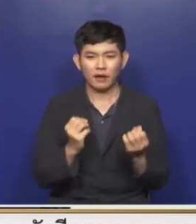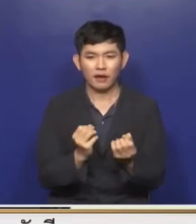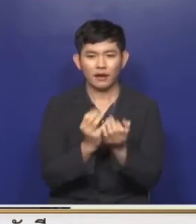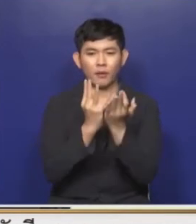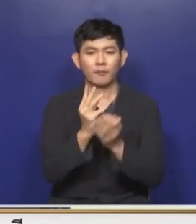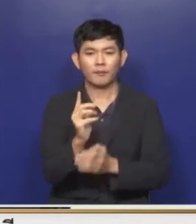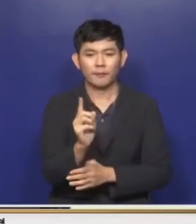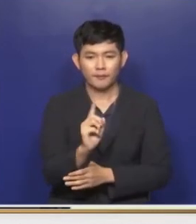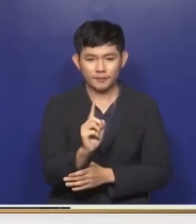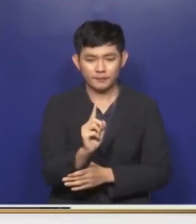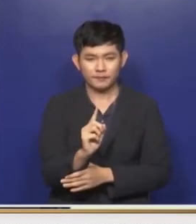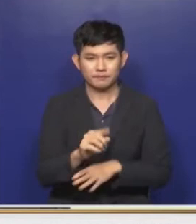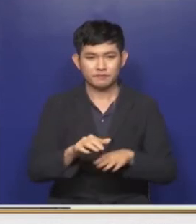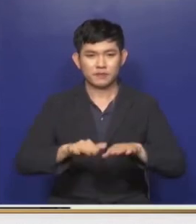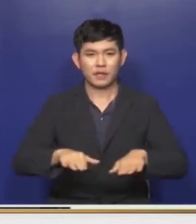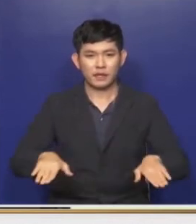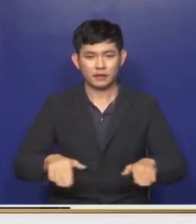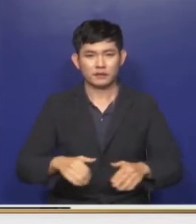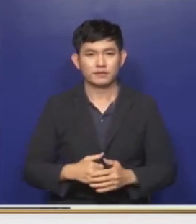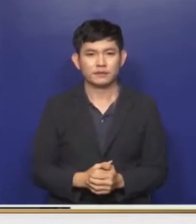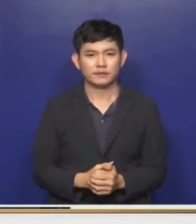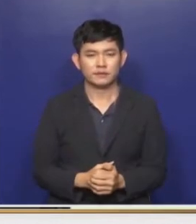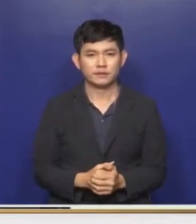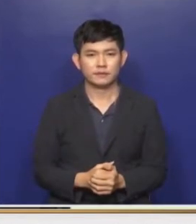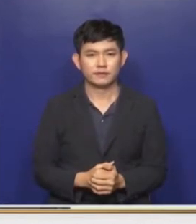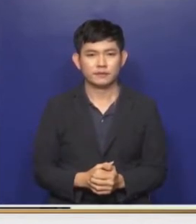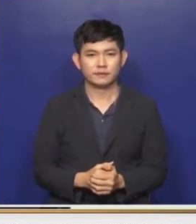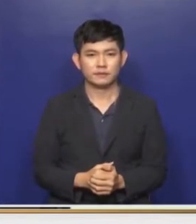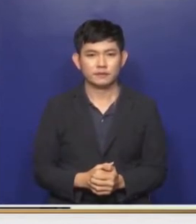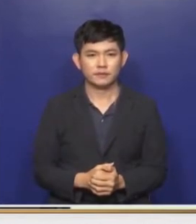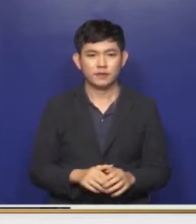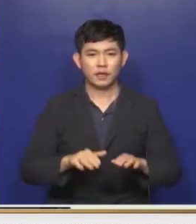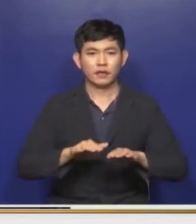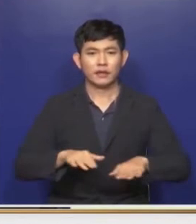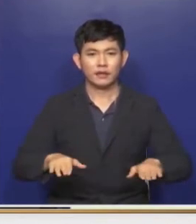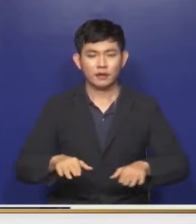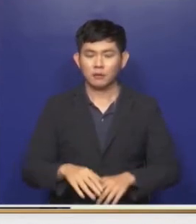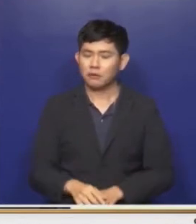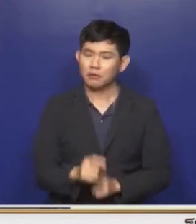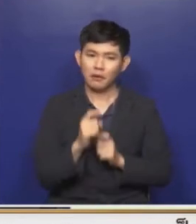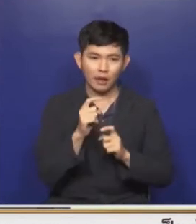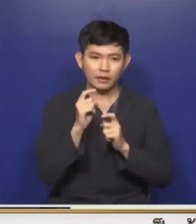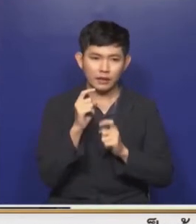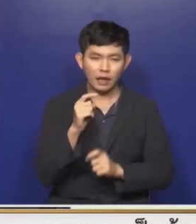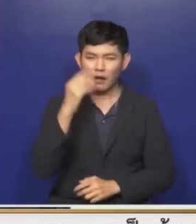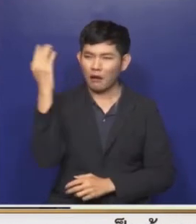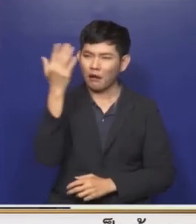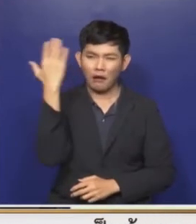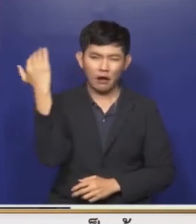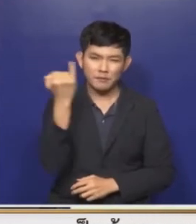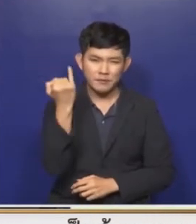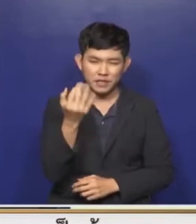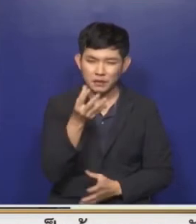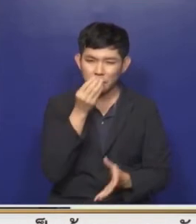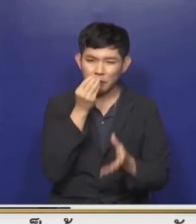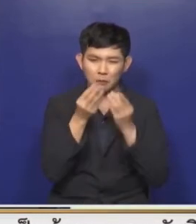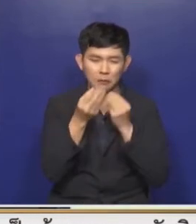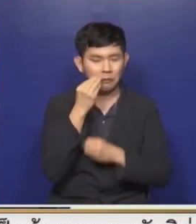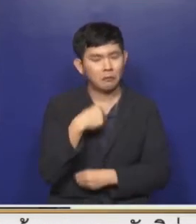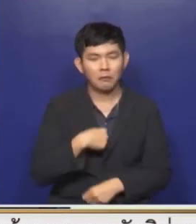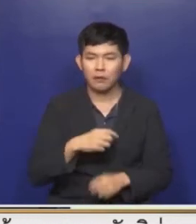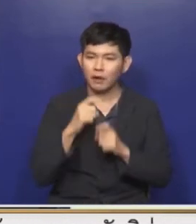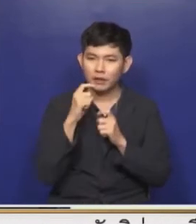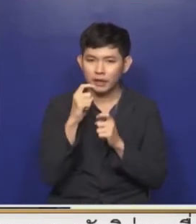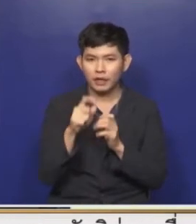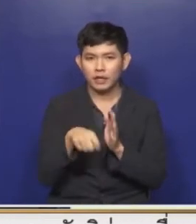ีกล่มหนึ่งก็คอเด็กครับเด็กเป็นวัยที่เสียงต่อโพิษทางอากาศมากกาผู้ใหญ่